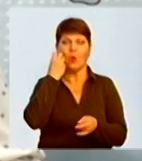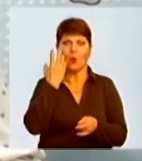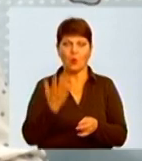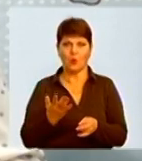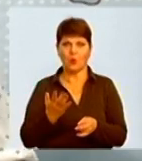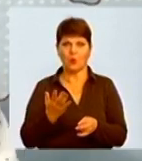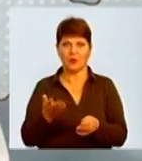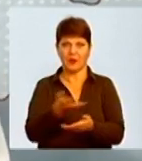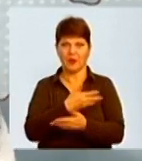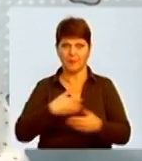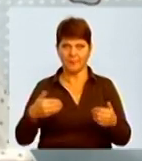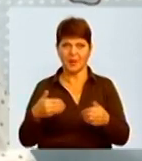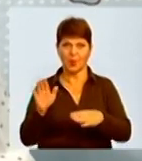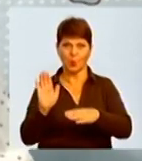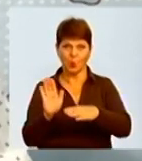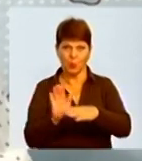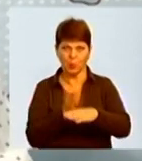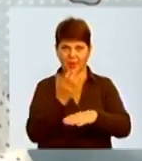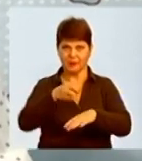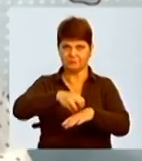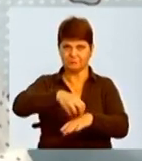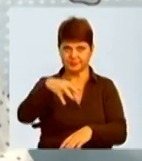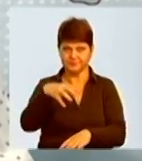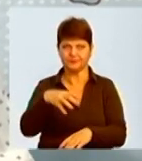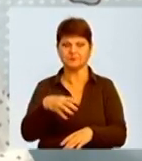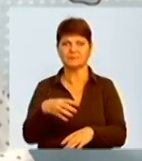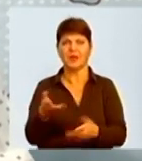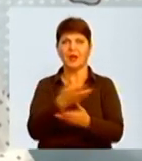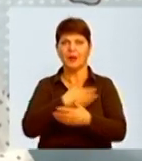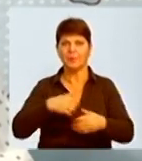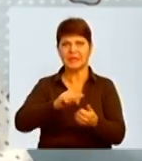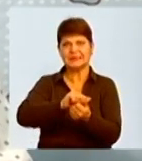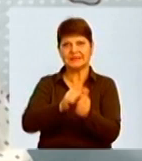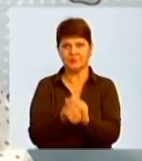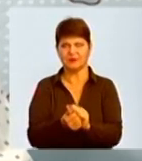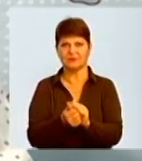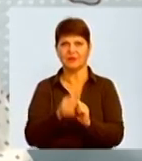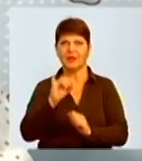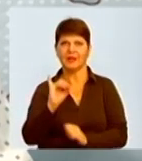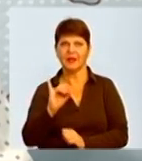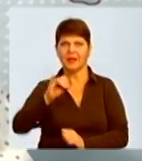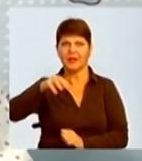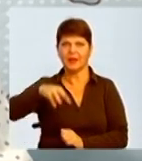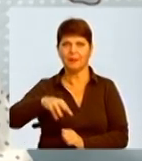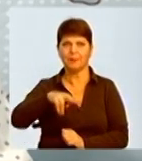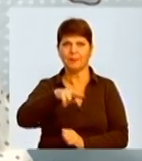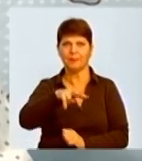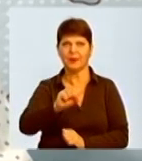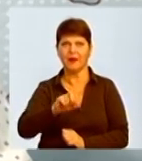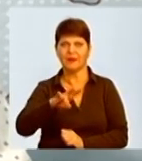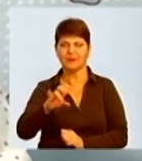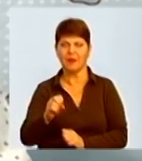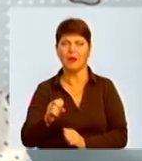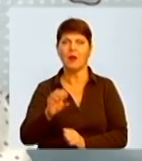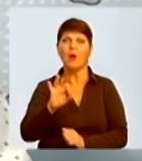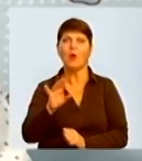ми видаляємо вражений орган, ми заміщуємо дефект імплантами. І, в принципі, в онкологічній службі